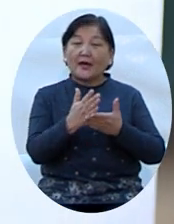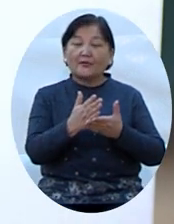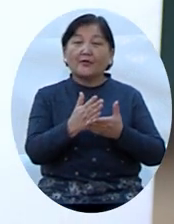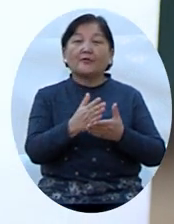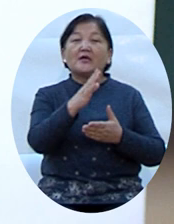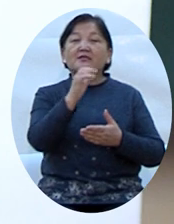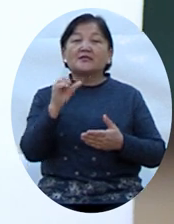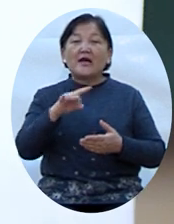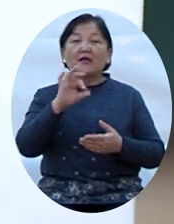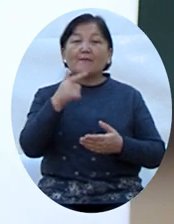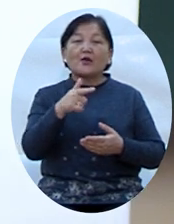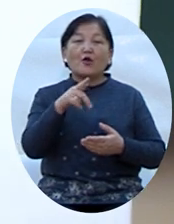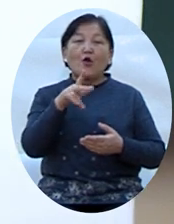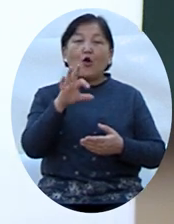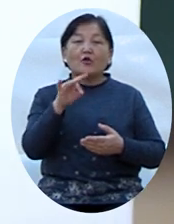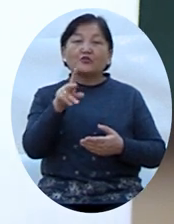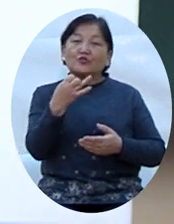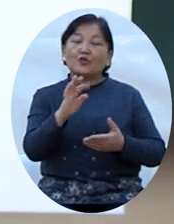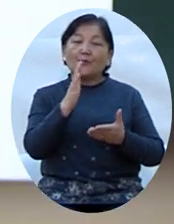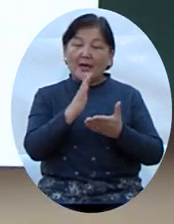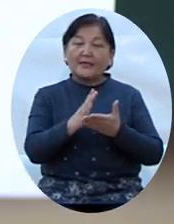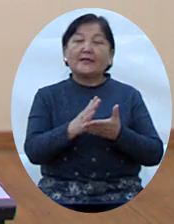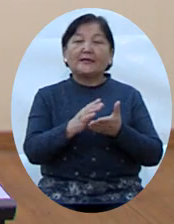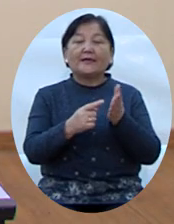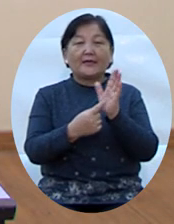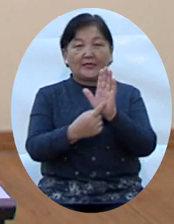нь сармэг орчинтой болсныг илтгэж байна.